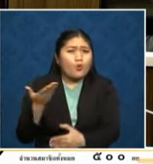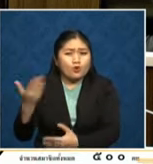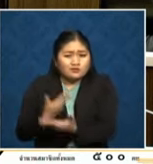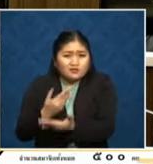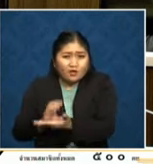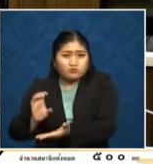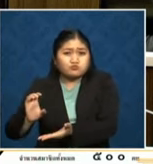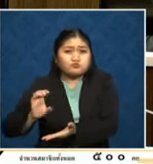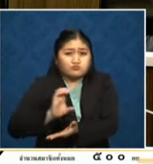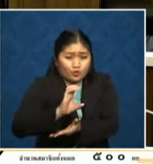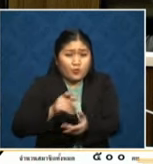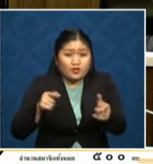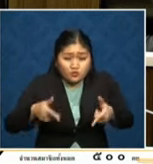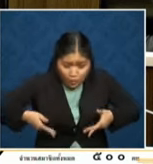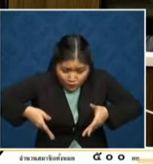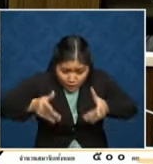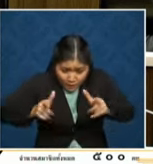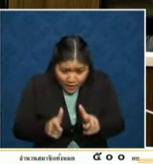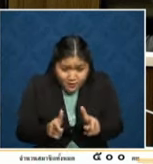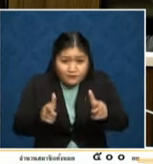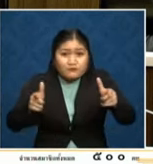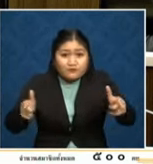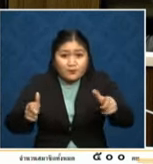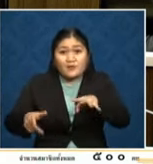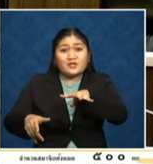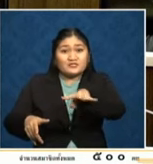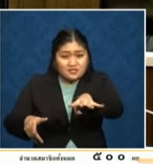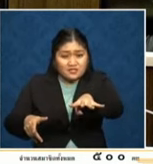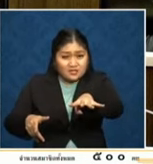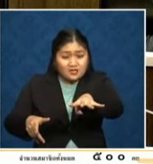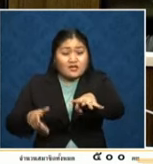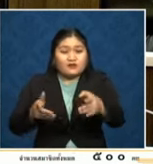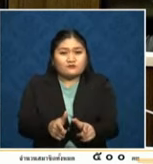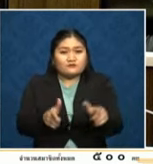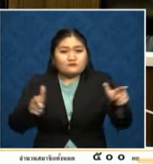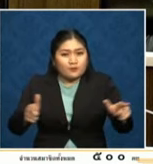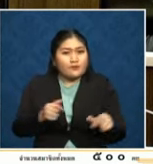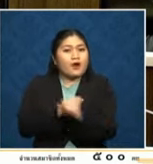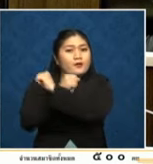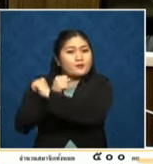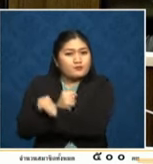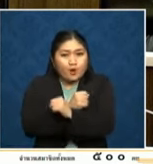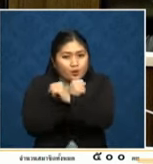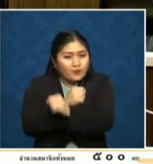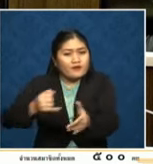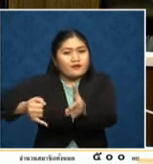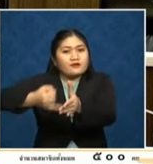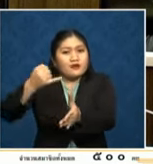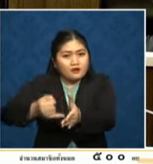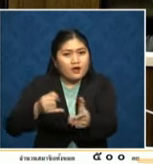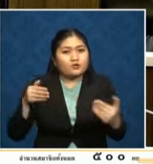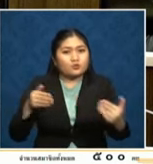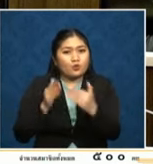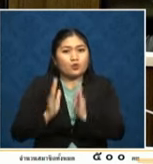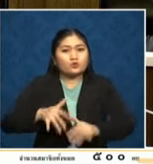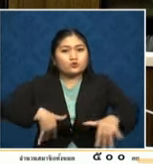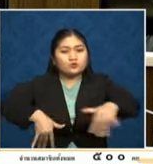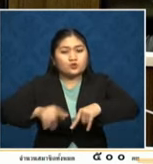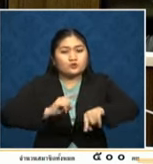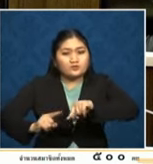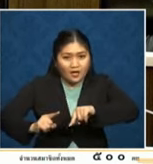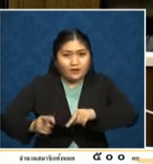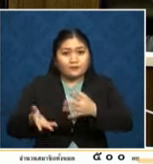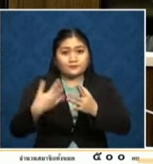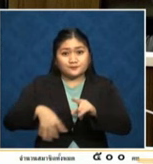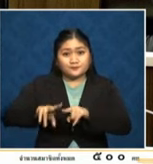ณขยายช่องทางจราจรเป็นถนน4เลนค่ะเพื่อความสะดวกและปลอดภัยในการสัญจรของพี่น้องประชาชนค่ะเรื่อง